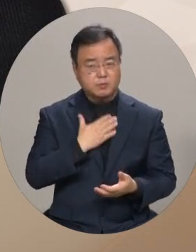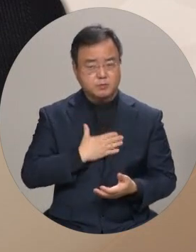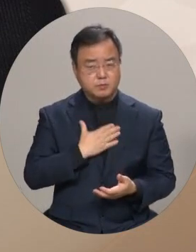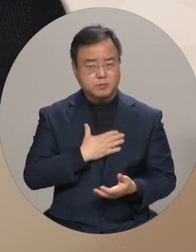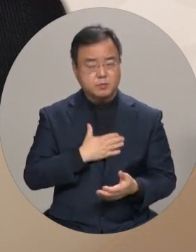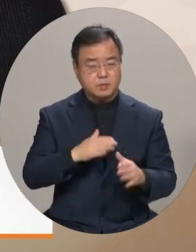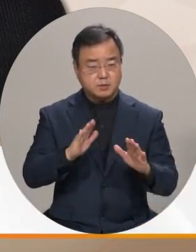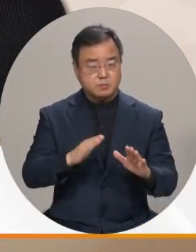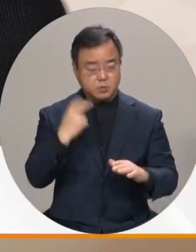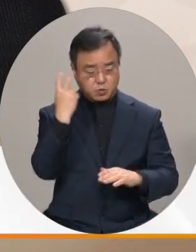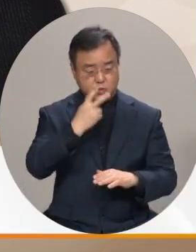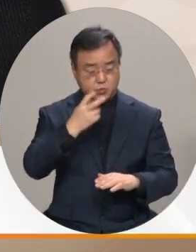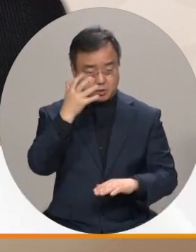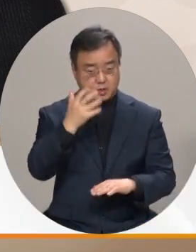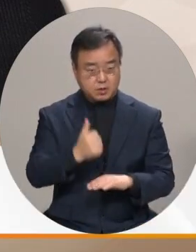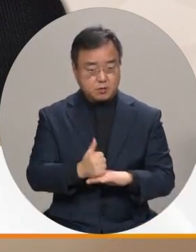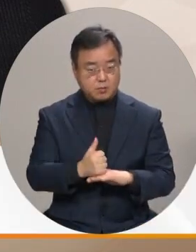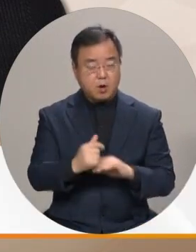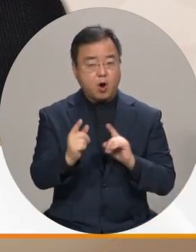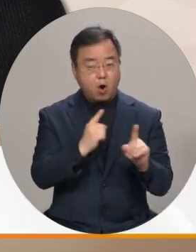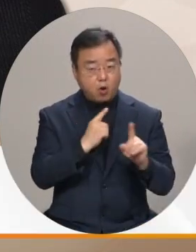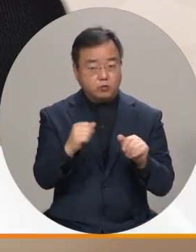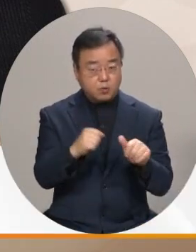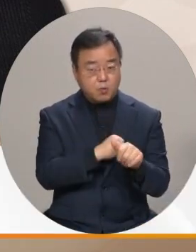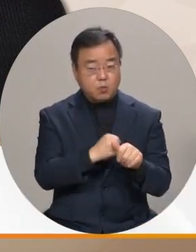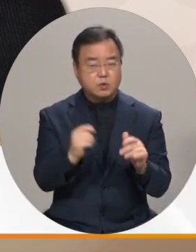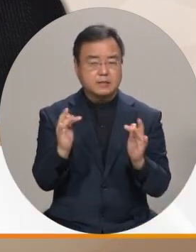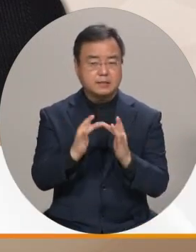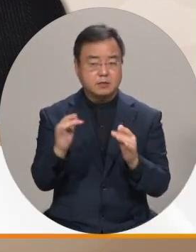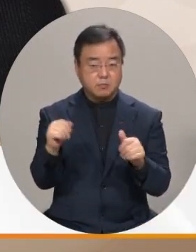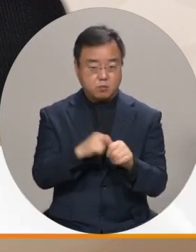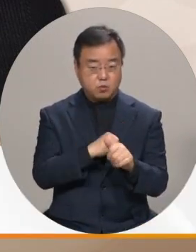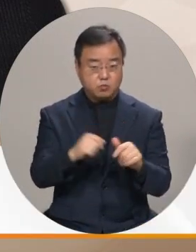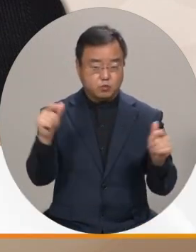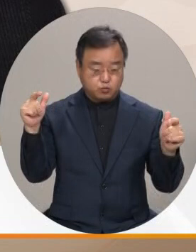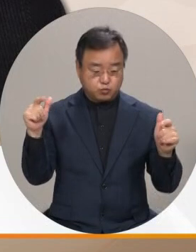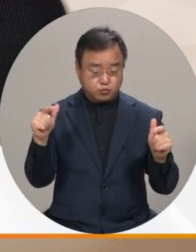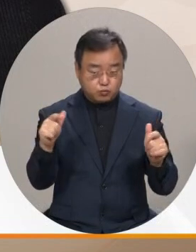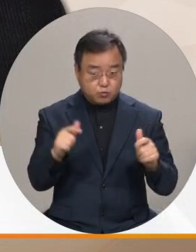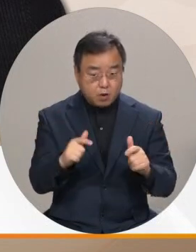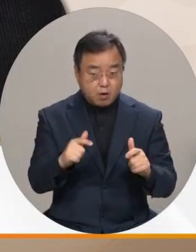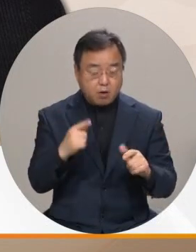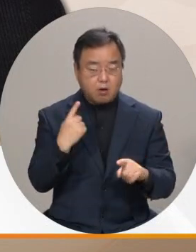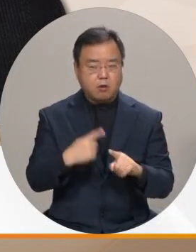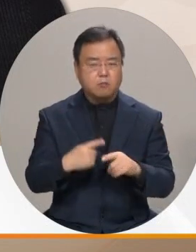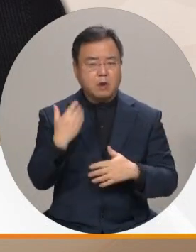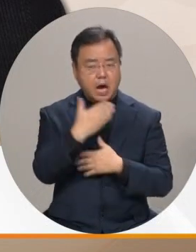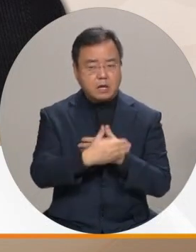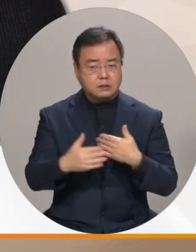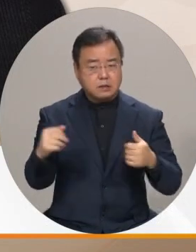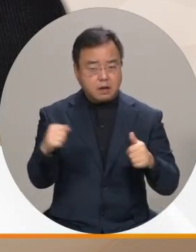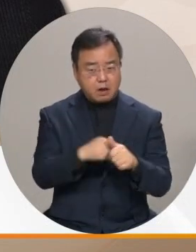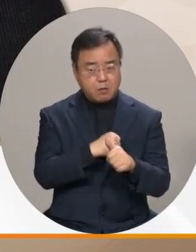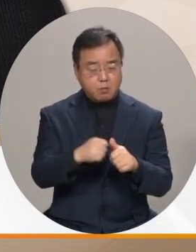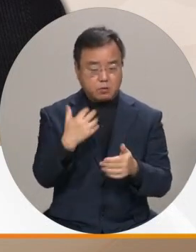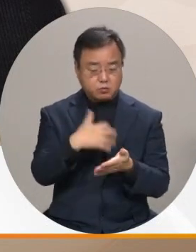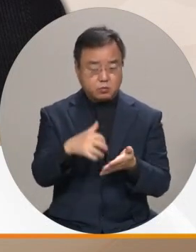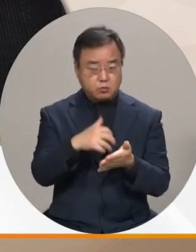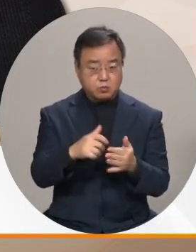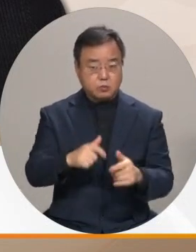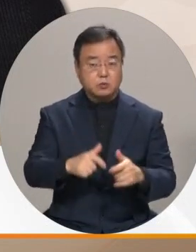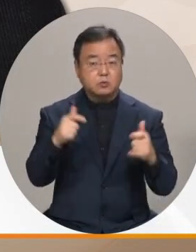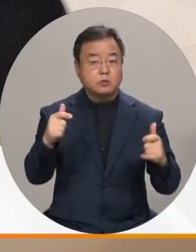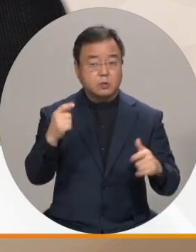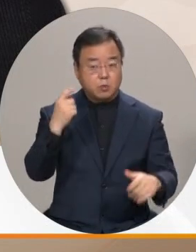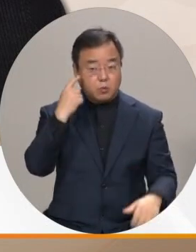보면 언어폭력과 사이버폭력은 비중이 조금 줄어들었지만, 신체폭력 피해 비중이 크게 늘었습니다. 이유가